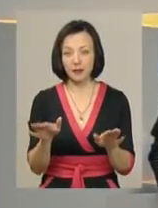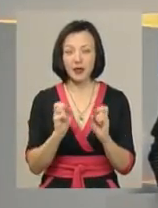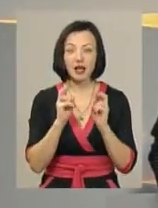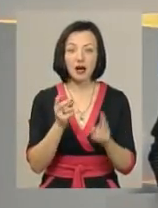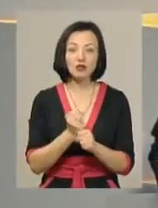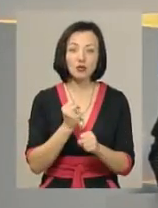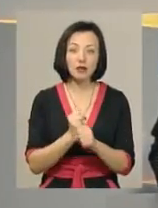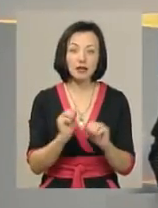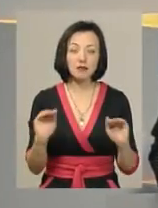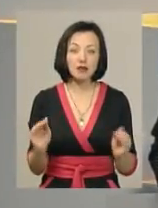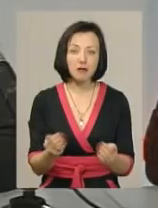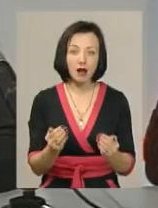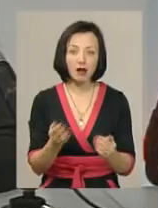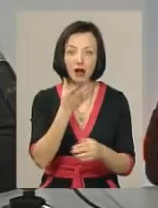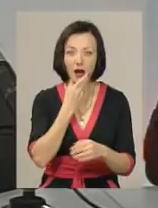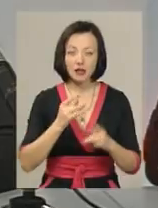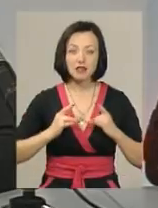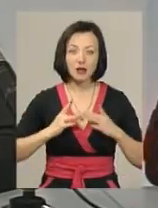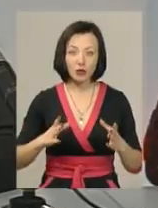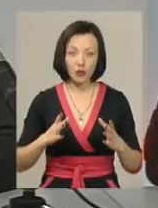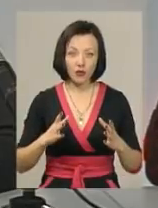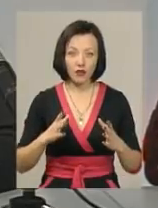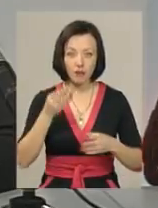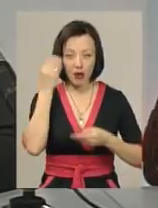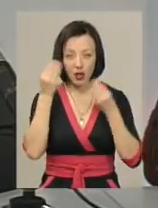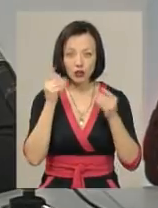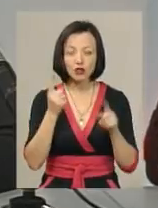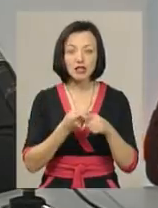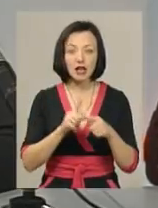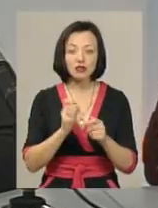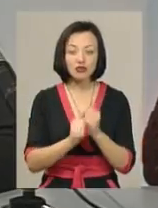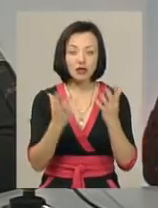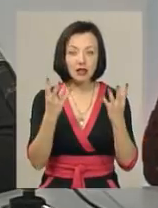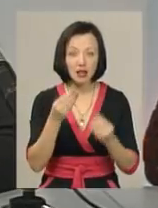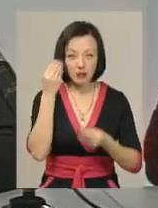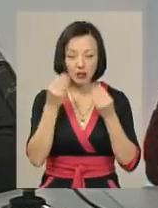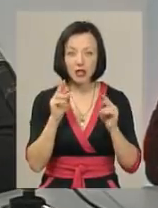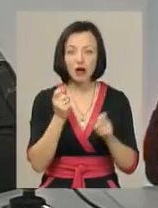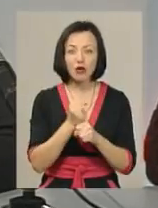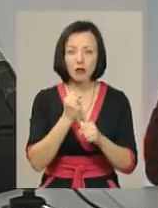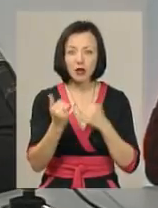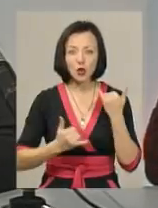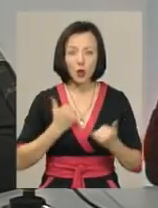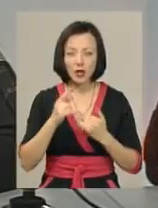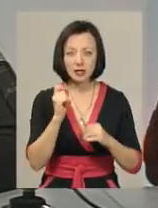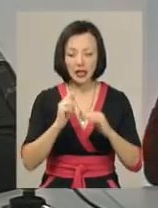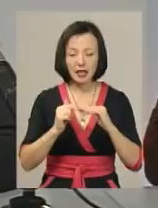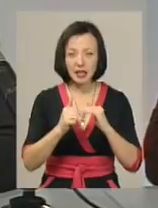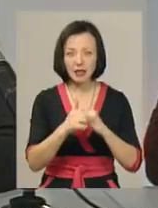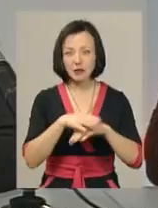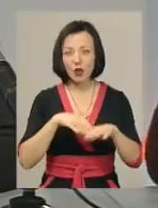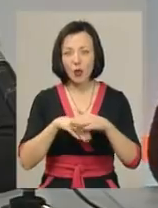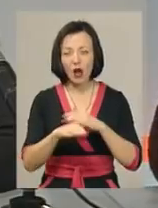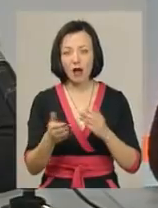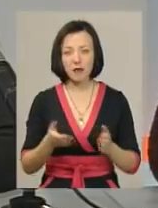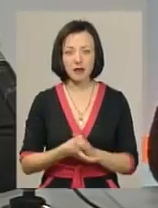як зробити мінімальним гарний святковий урочистий макіяж що таке щоденний макіяж як робити догляд за нігтями за